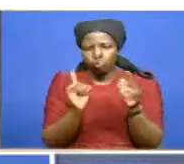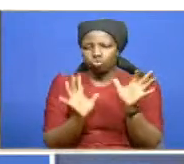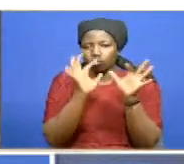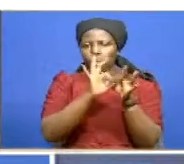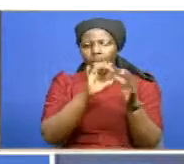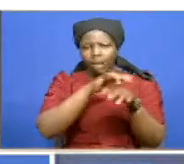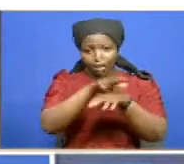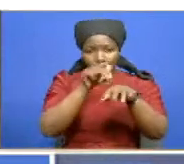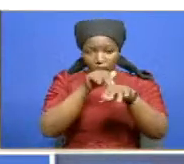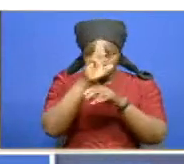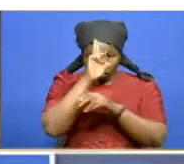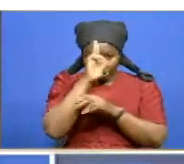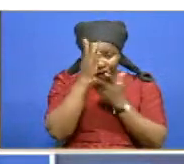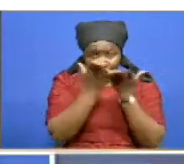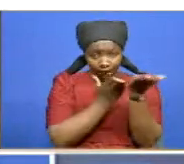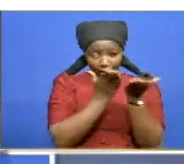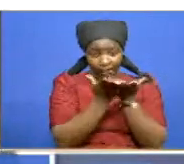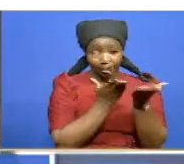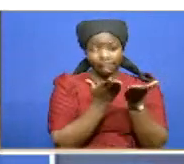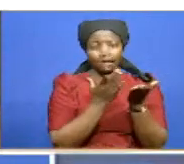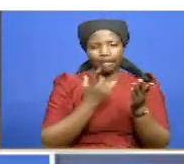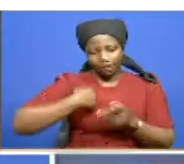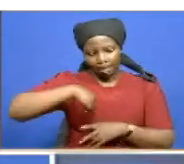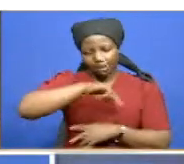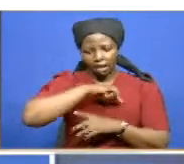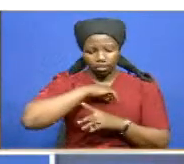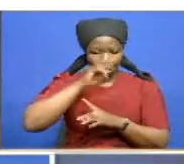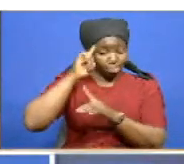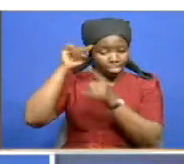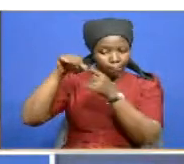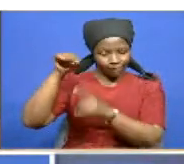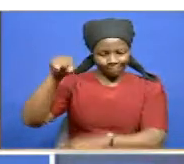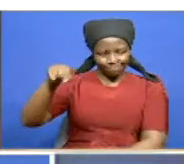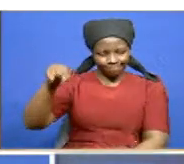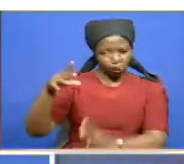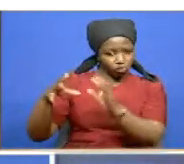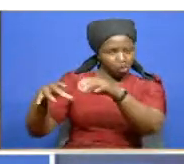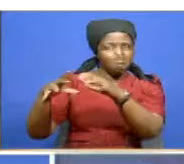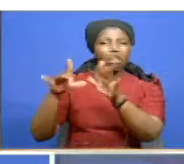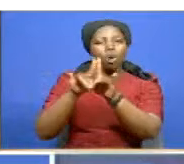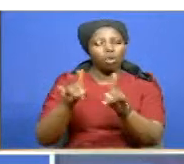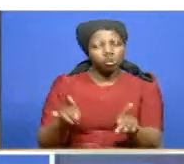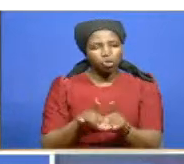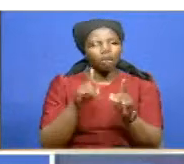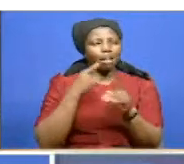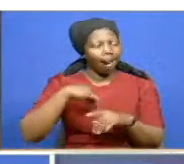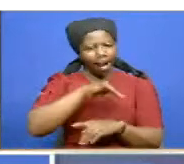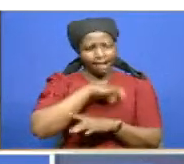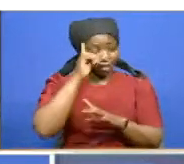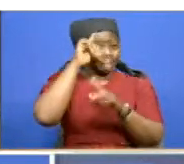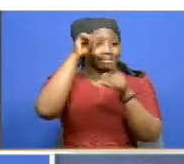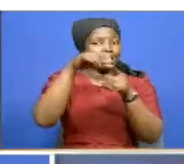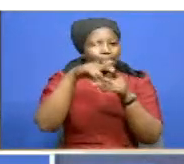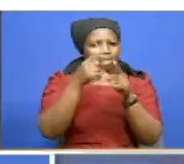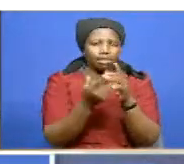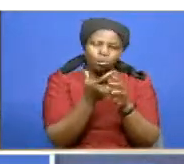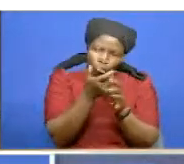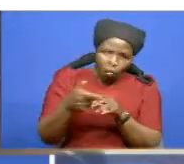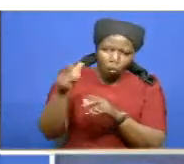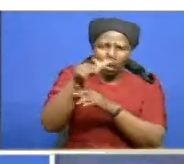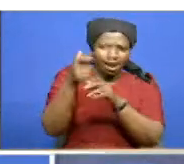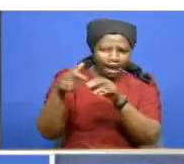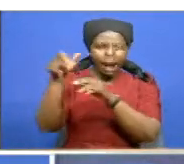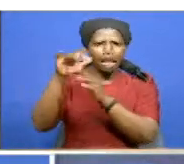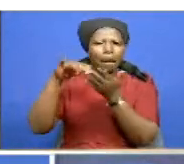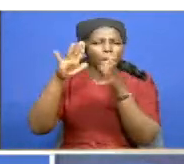National Police Service, and we are going for them, and we intend to grow more this institution by